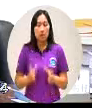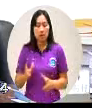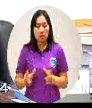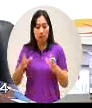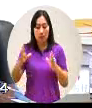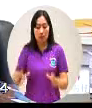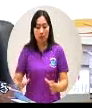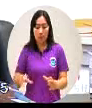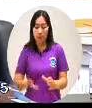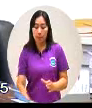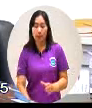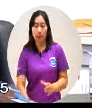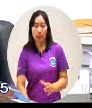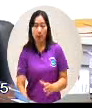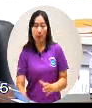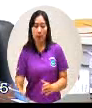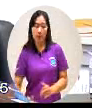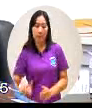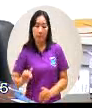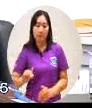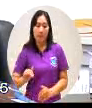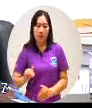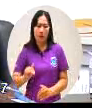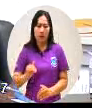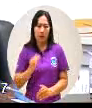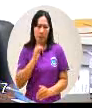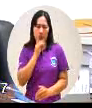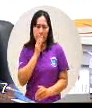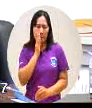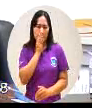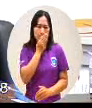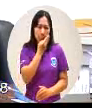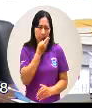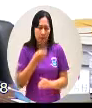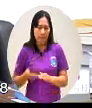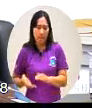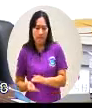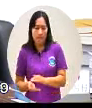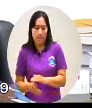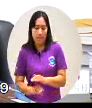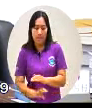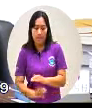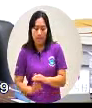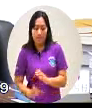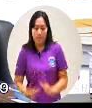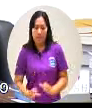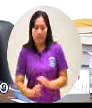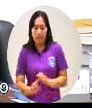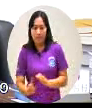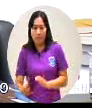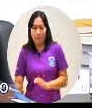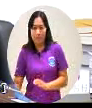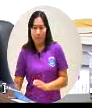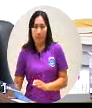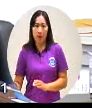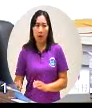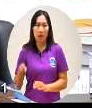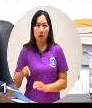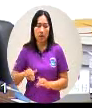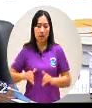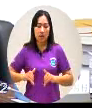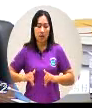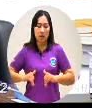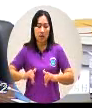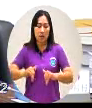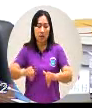骹有一个管道，下面啊建立带，这里说甲算在做绿带啦。因的巷仔路嘛算